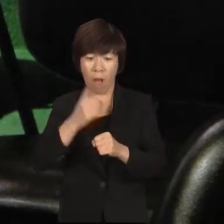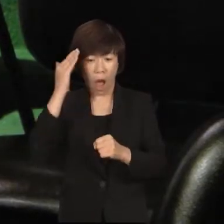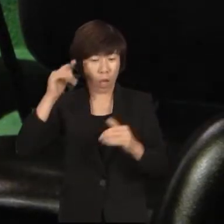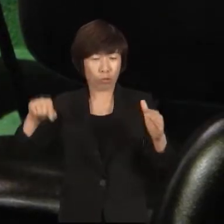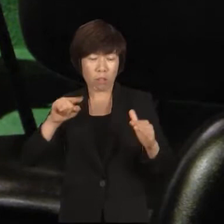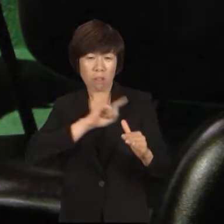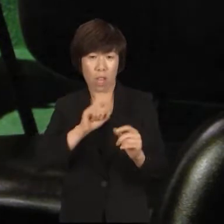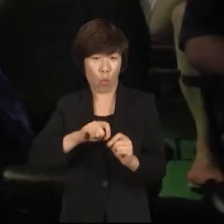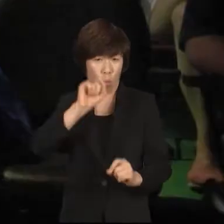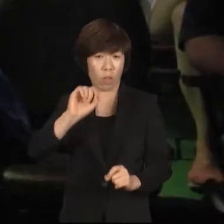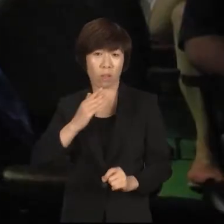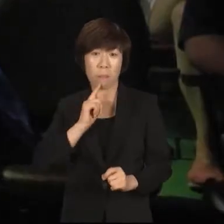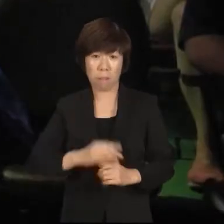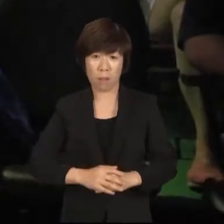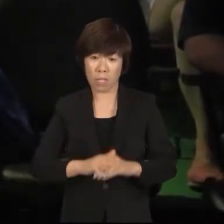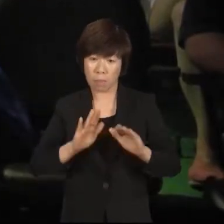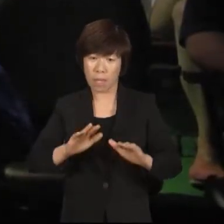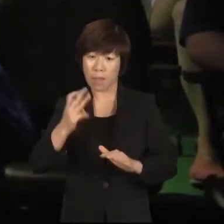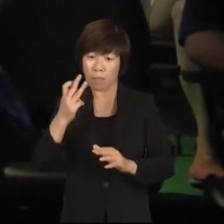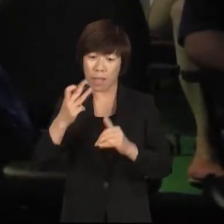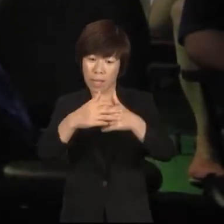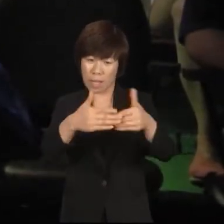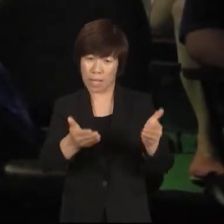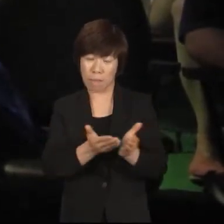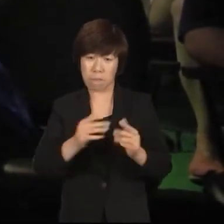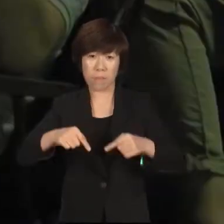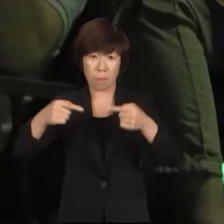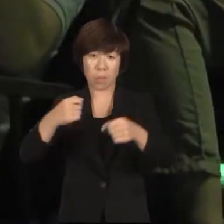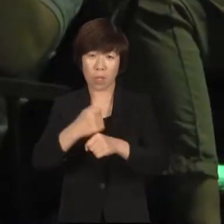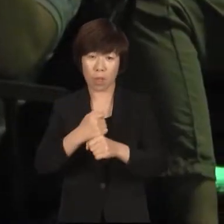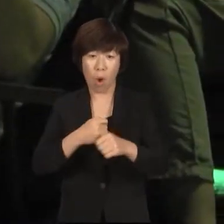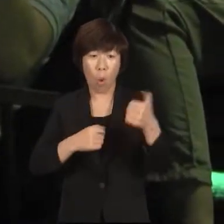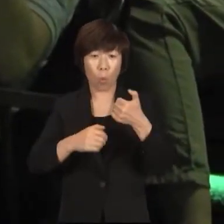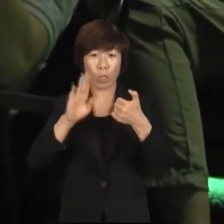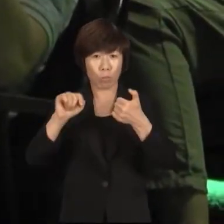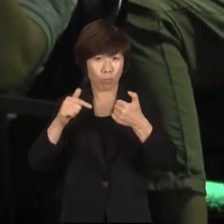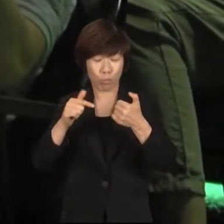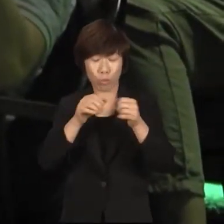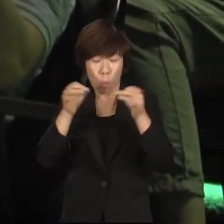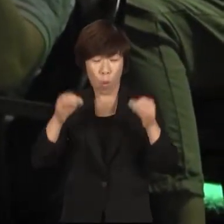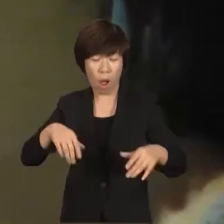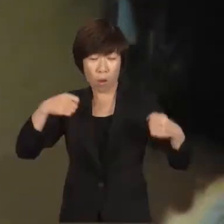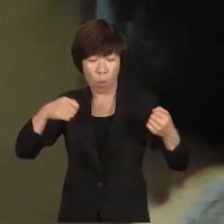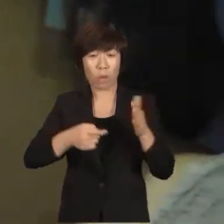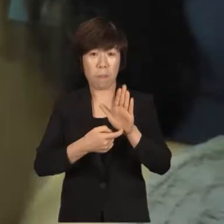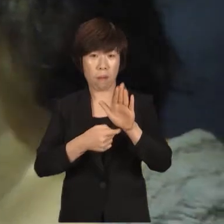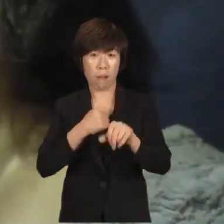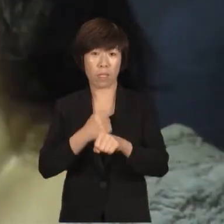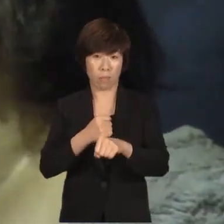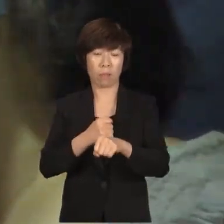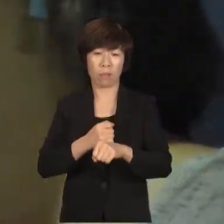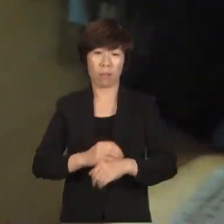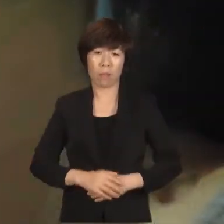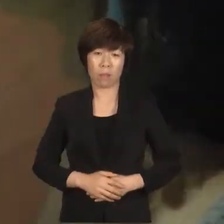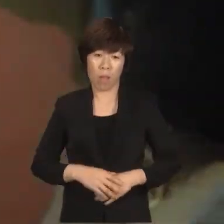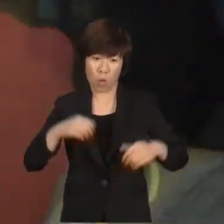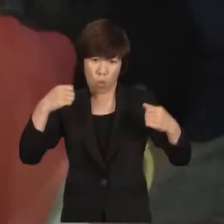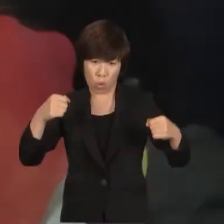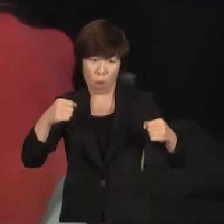재즈 페스티벌이라고 합니다. 이번에는 총 13개 팀이 참가해 50분씩 공연을 하는 방식으로